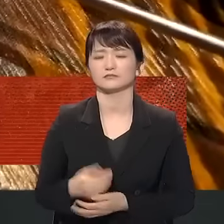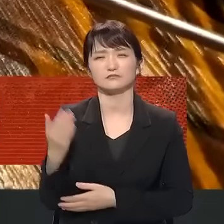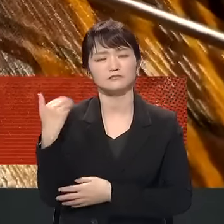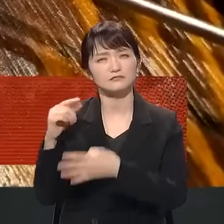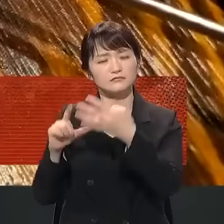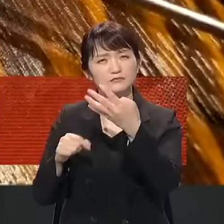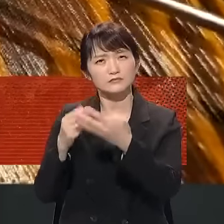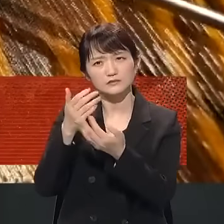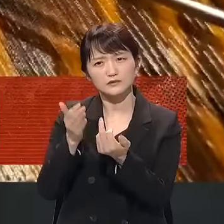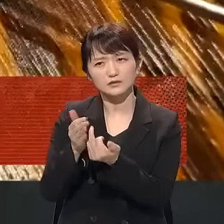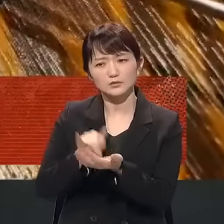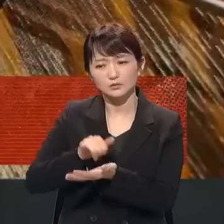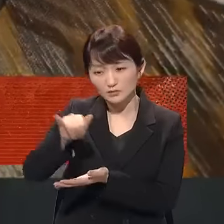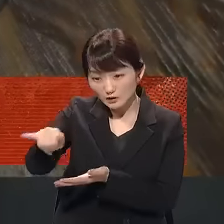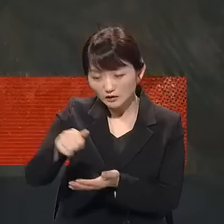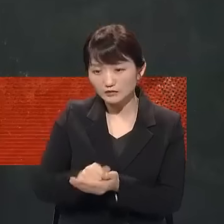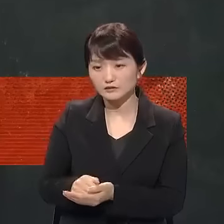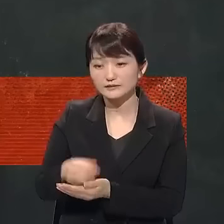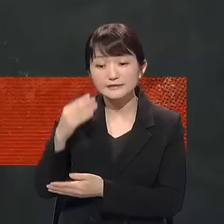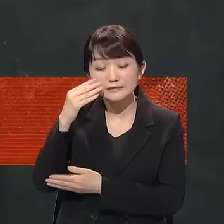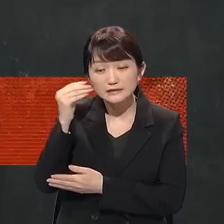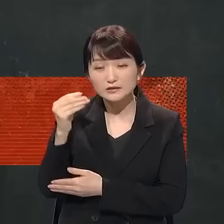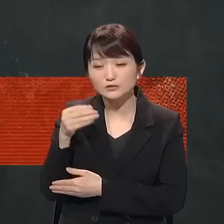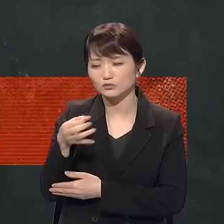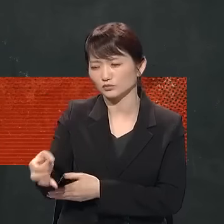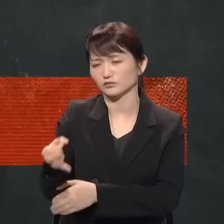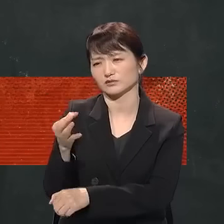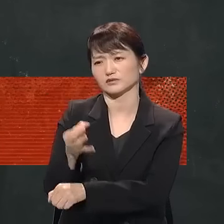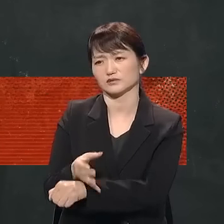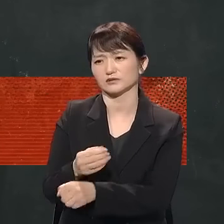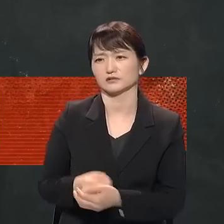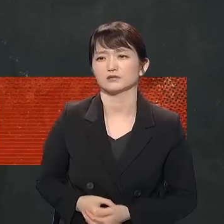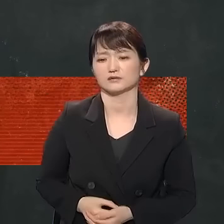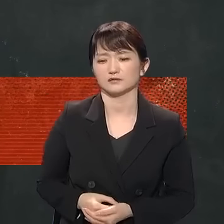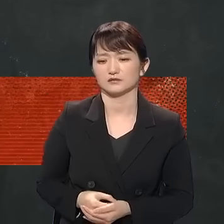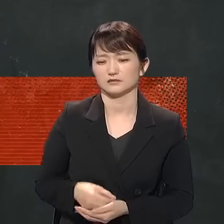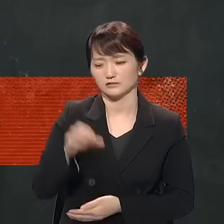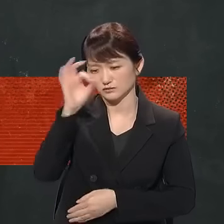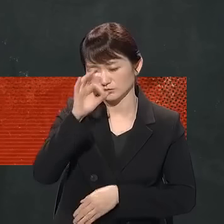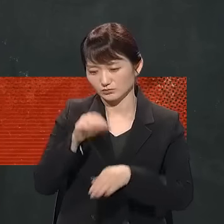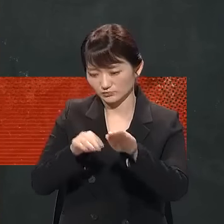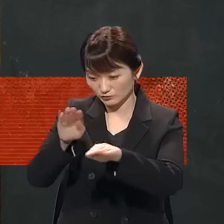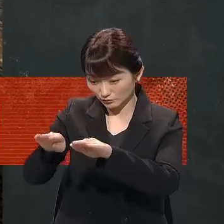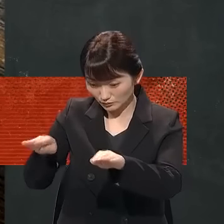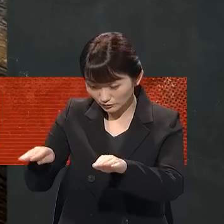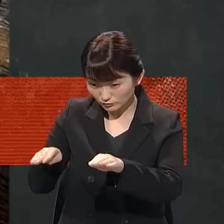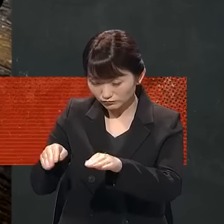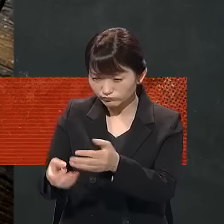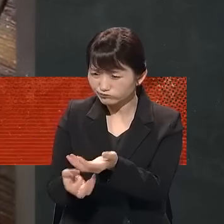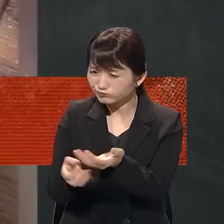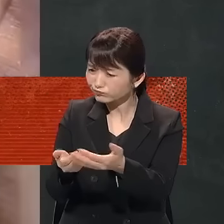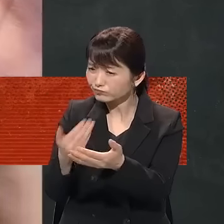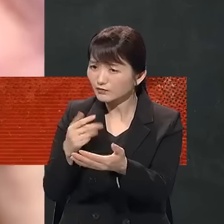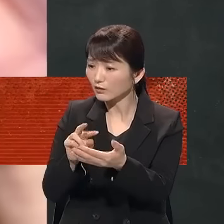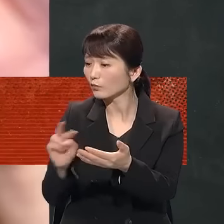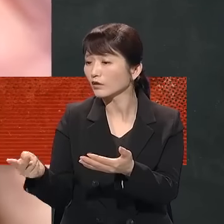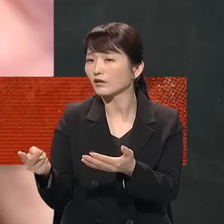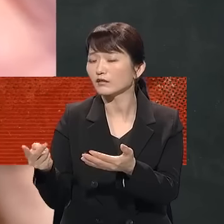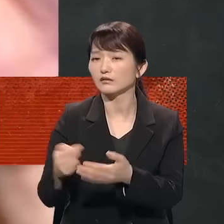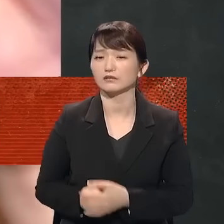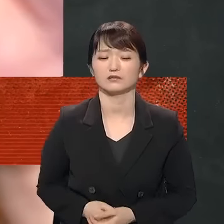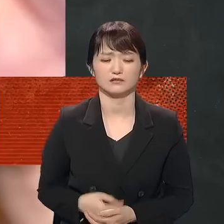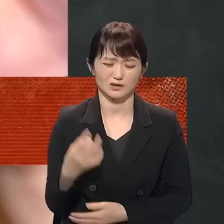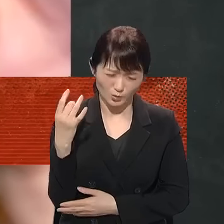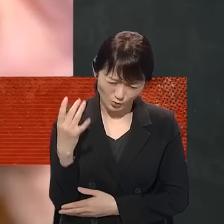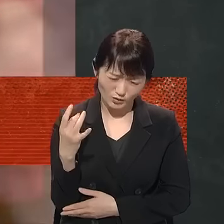갔다가 비계를 돈 주고 사 먹었다. 굽기 전에 아 이거 비계가 너무 많은 것 같다. 다른 부위로 바꿔주셔라 요청을 했는데 가게 측에서는